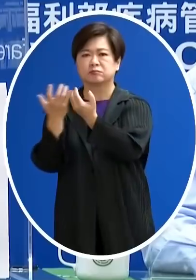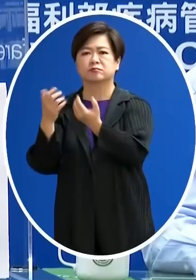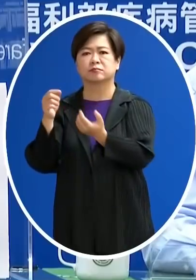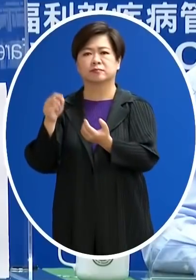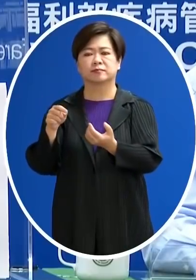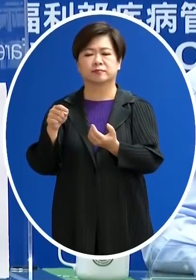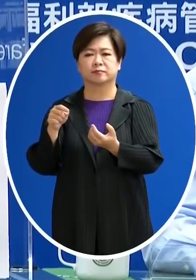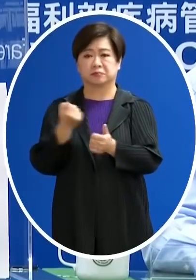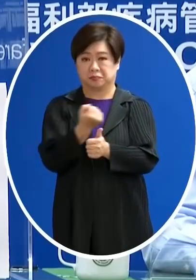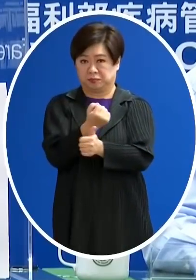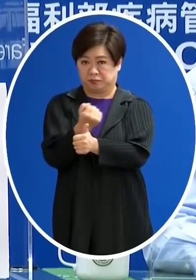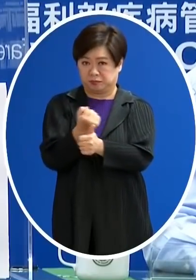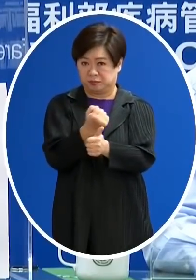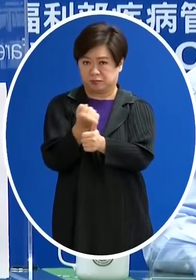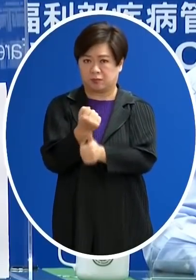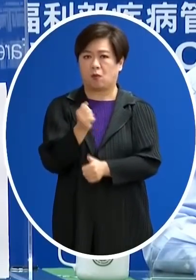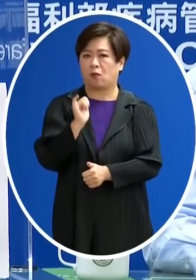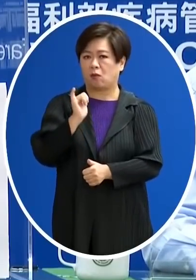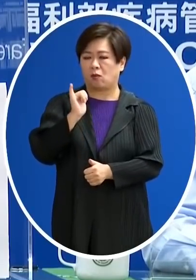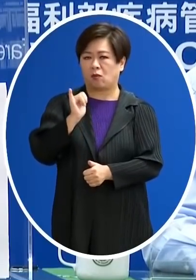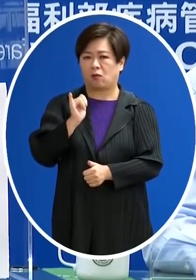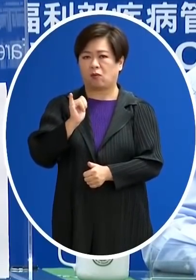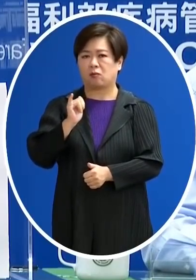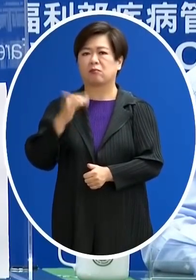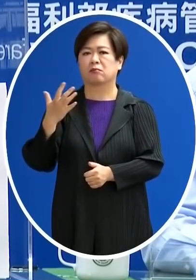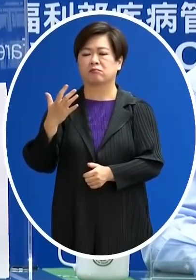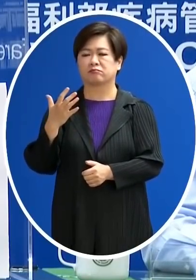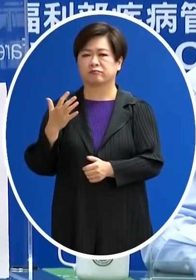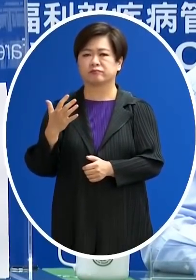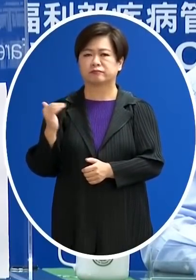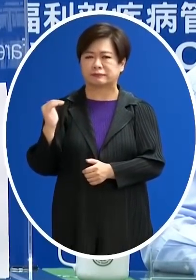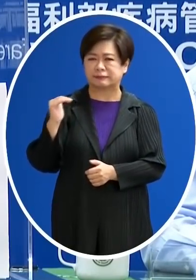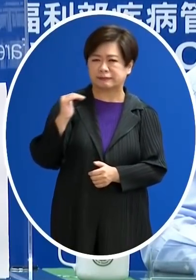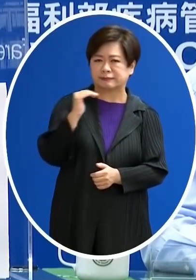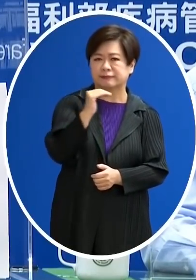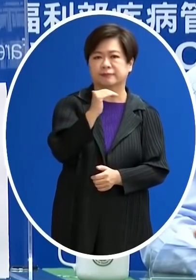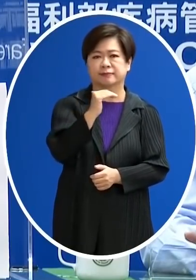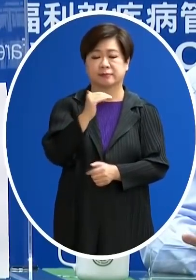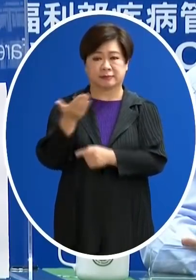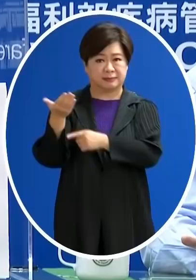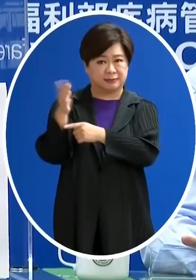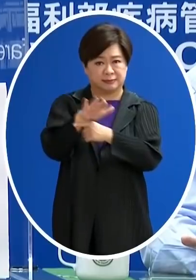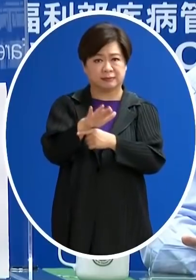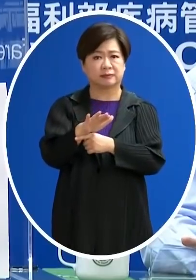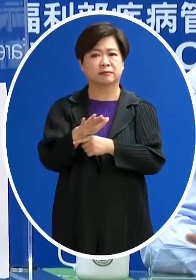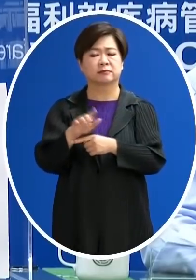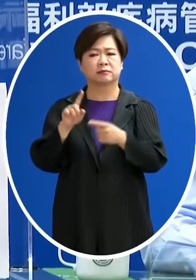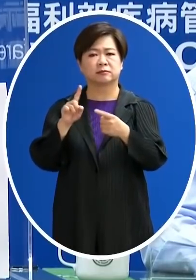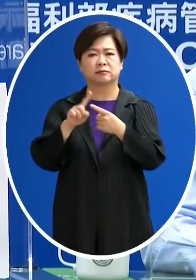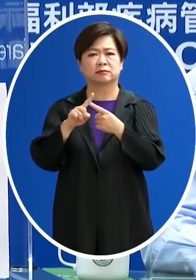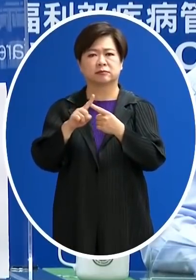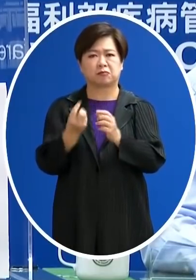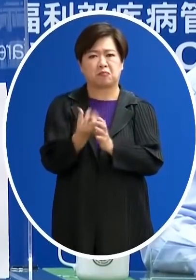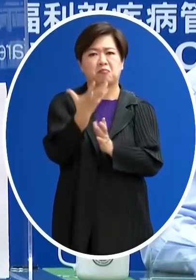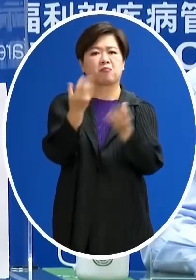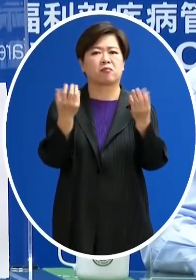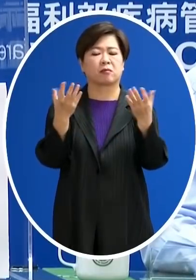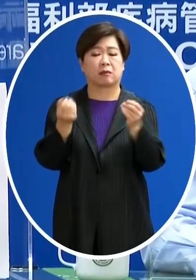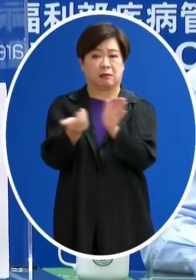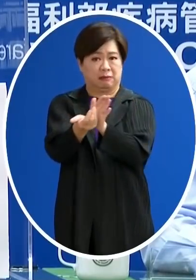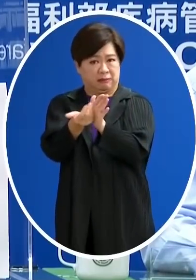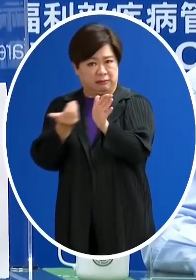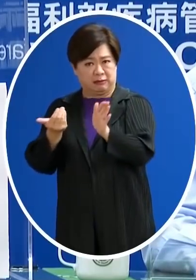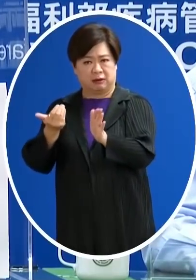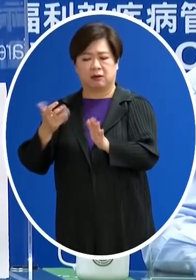子一个被控制在比较稳定的一个情况。那死亡的个案人多哈，那这因为是表现在前一波